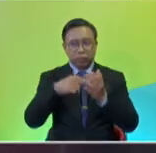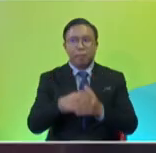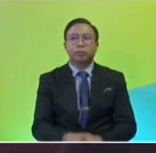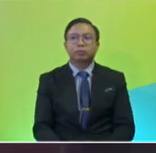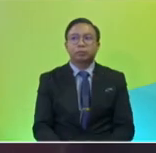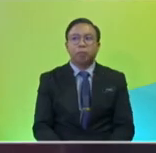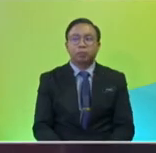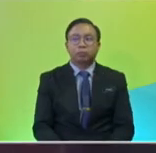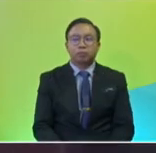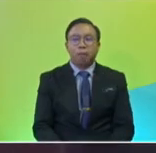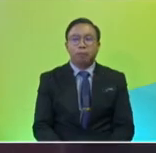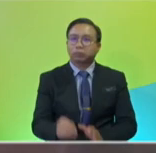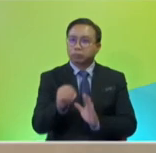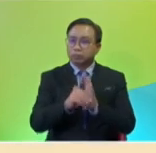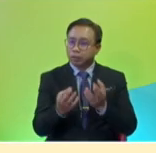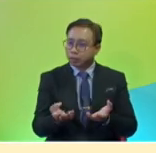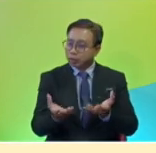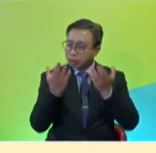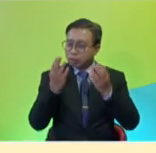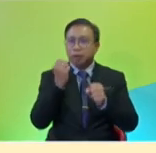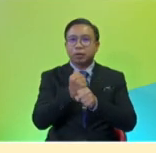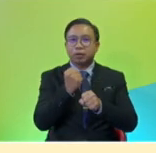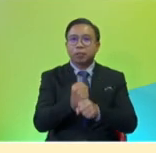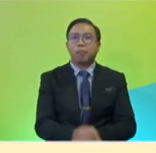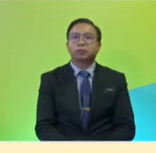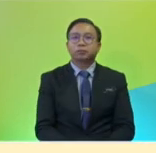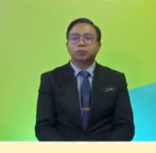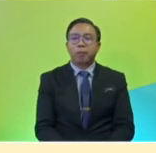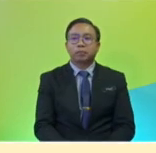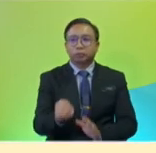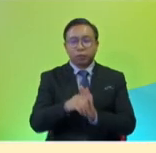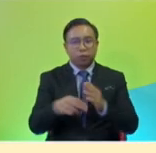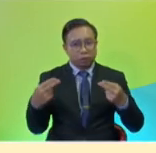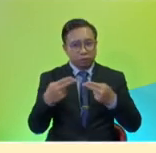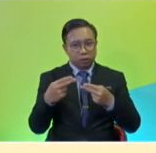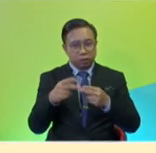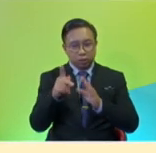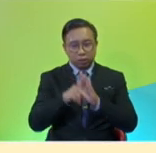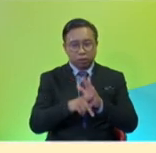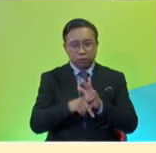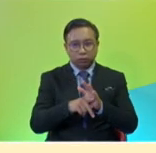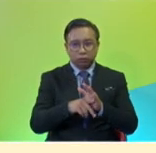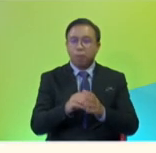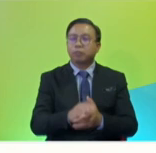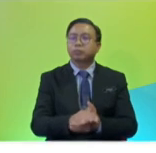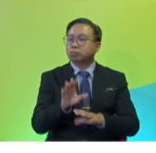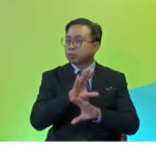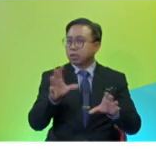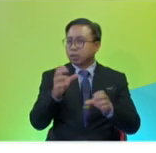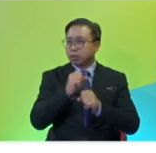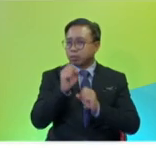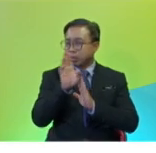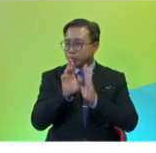Okey. Meringankan kerja, menjalin kemesraan, tidak dapat